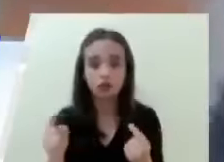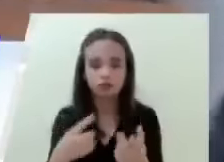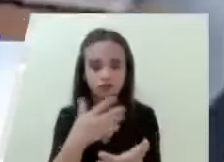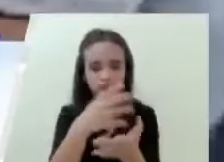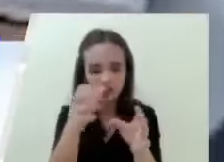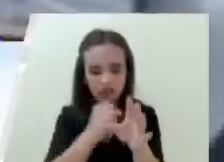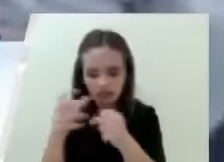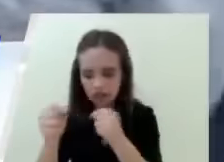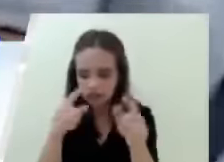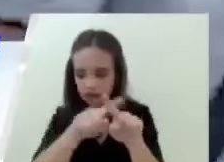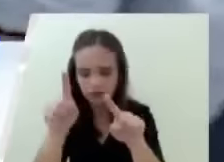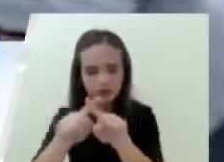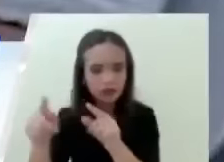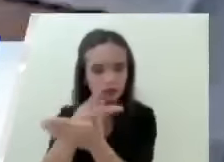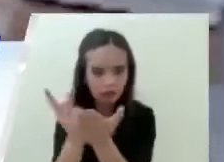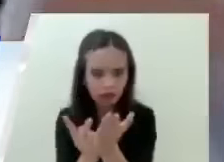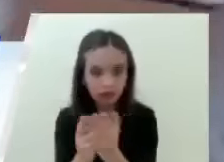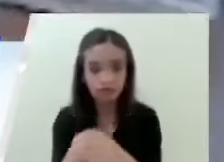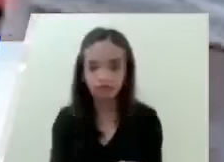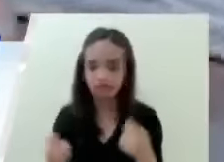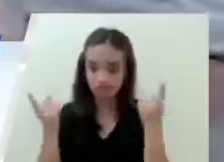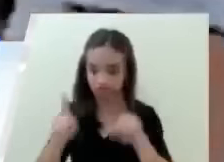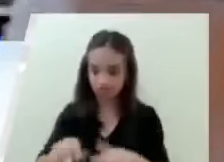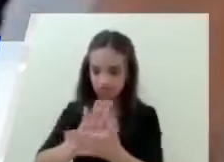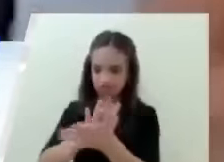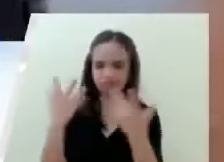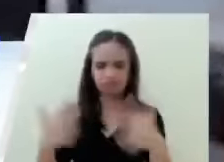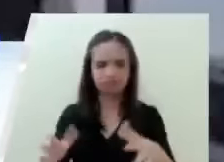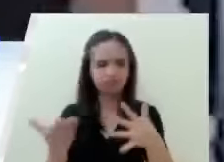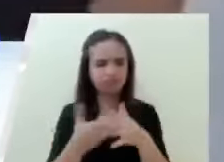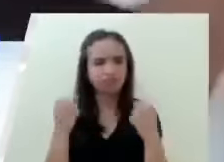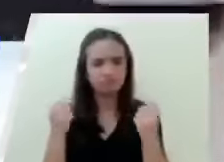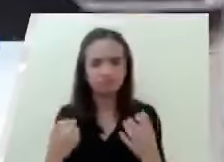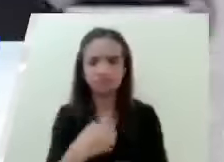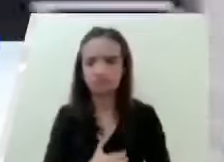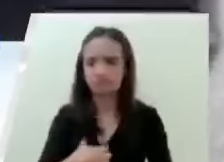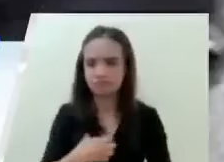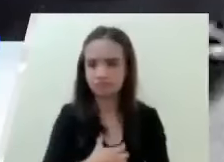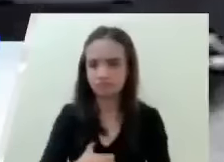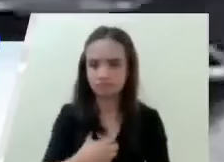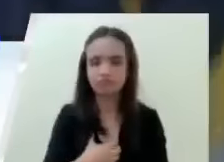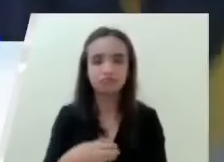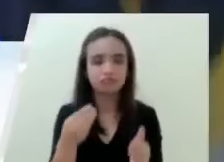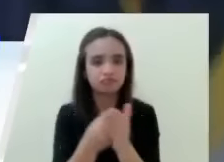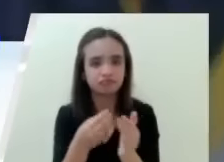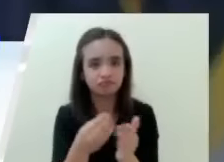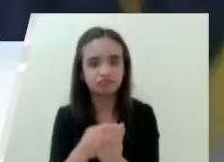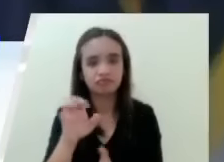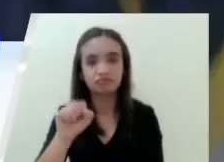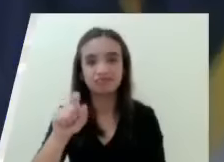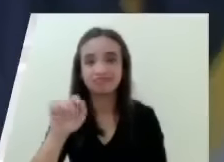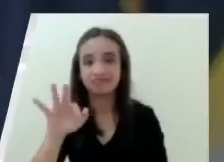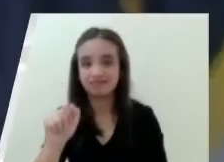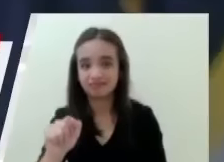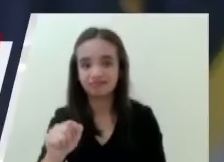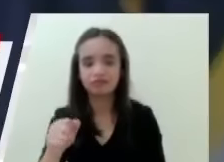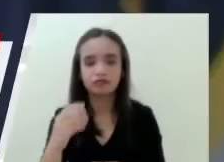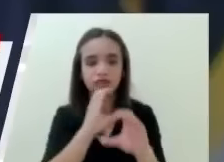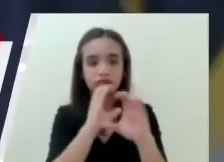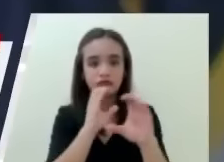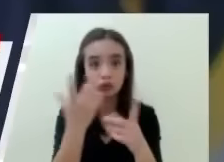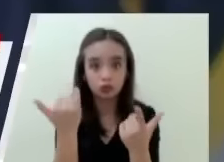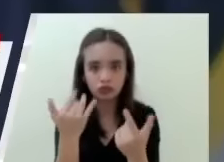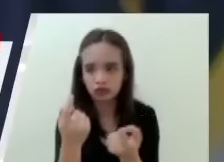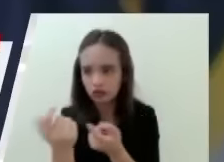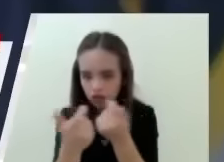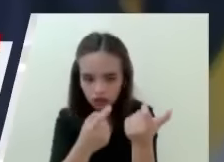Nung nag-pandemic, nakasuhan siya. Marami nagreklamo sa kanya, estafa and karnaping. Kasi nga, yung chinachap-chap niya,